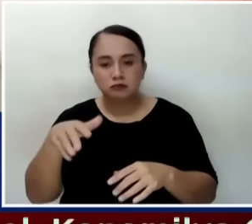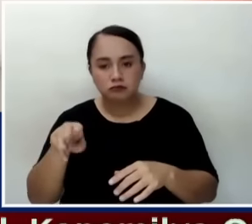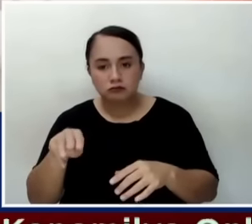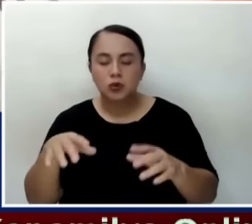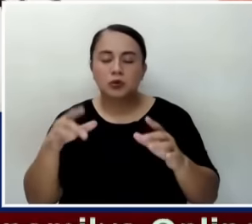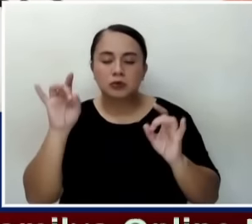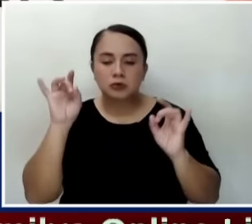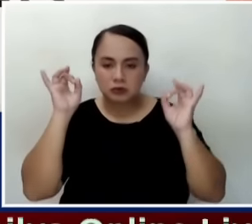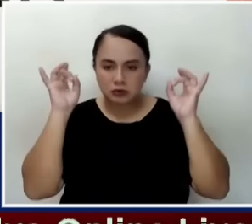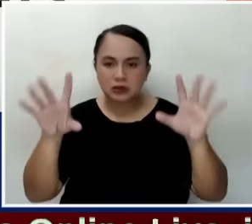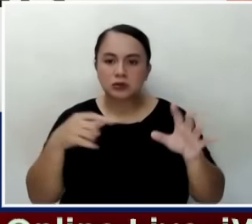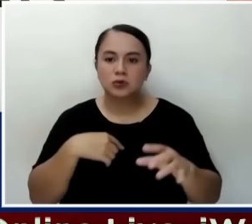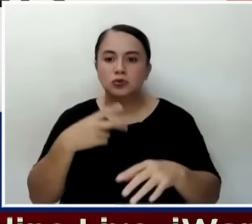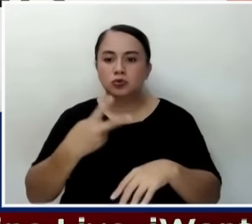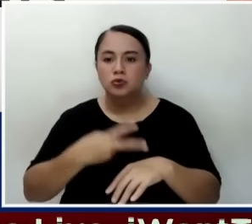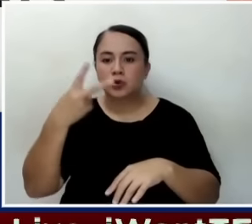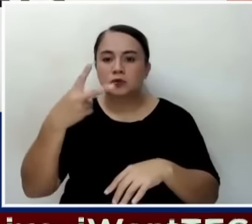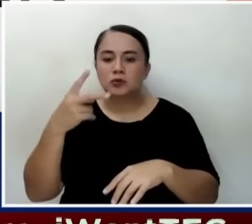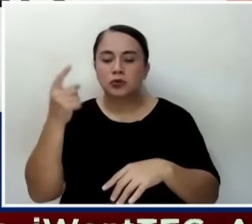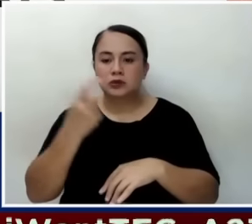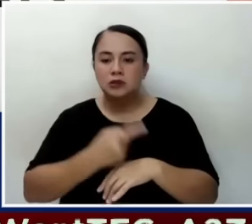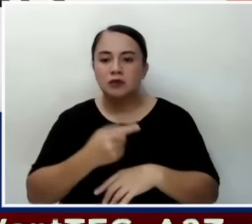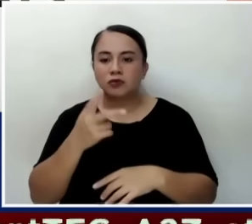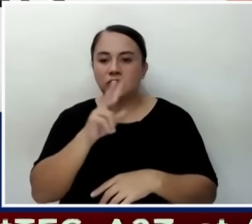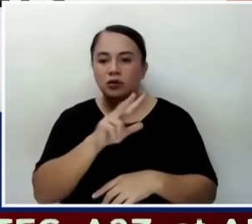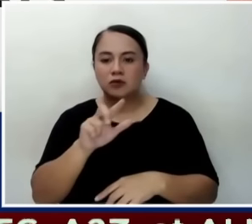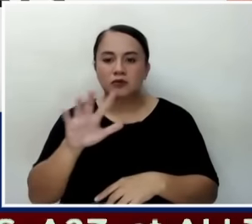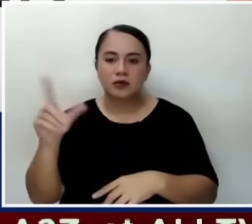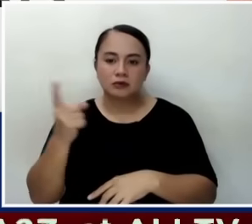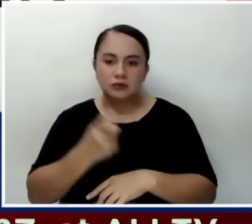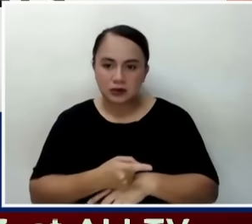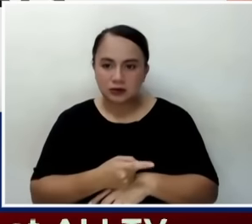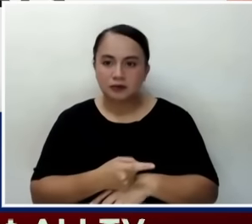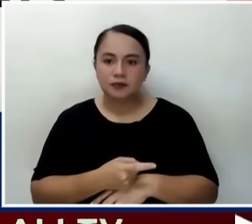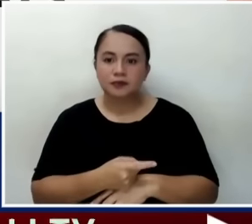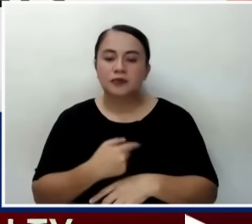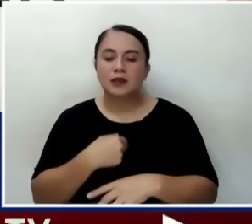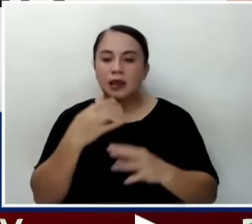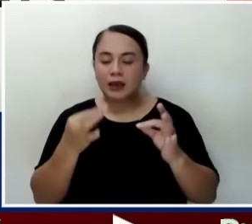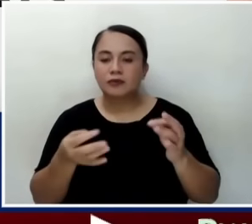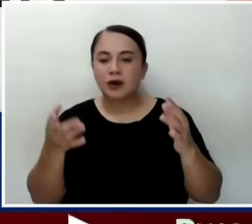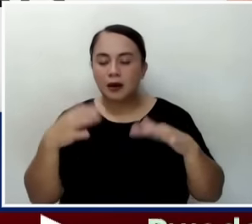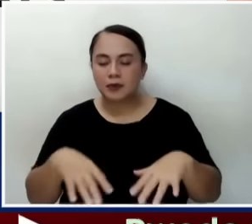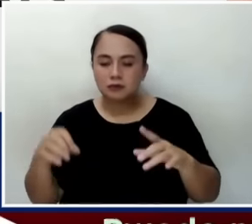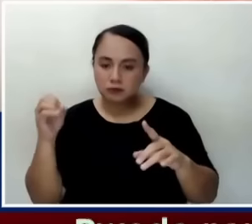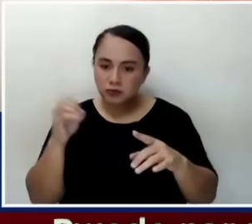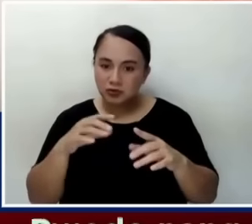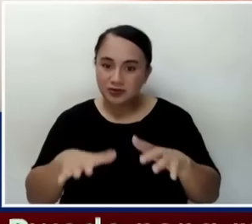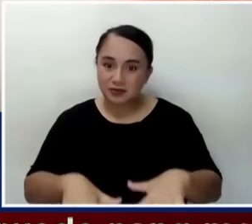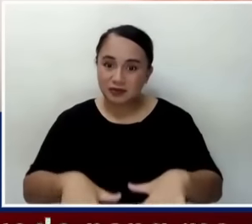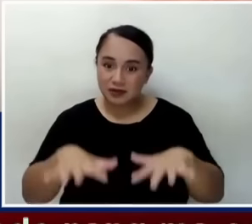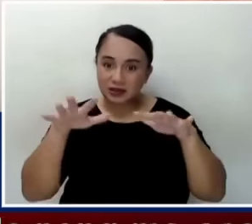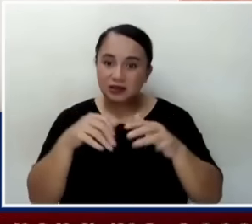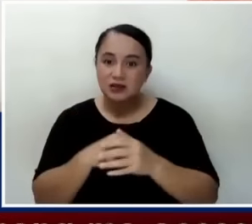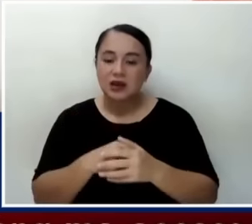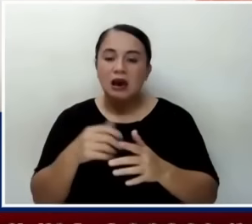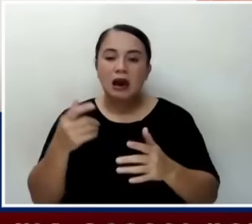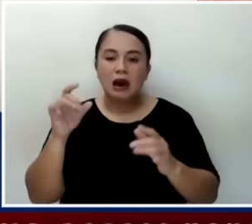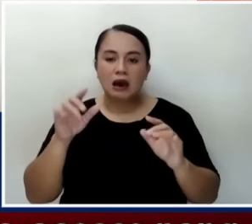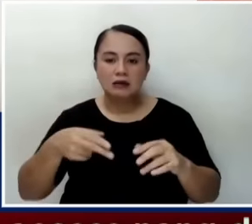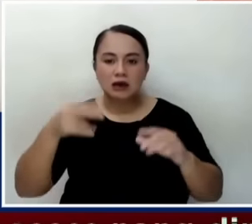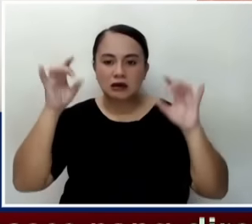uminom ng 2 capsules kada araw sa loob ng 3 hanggang 5 araw pagkatapos ma-expose sa baha. High risk namang